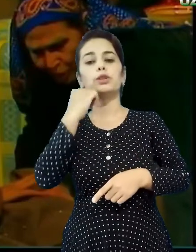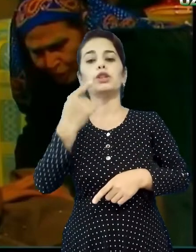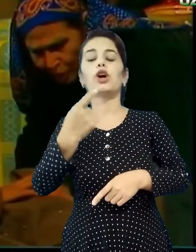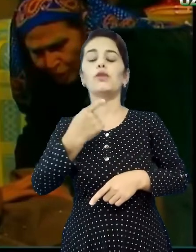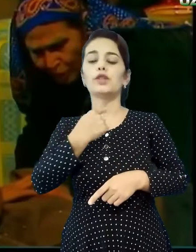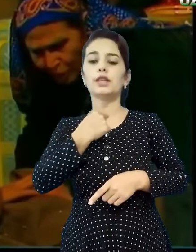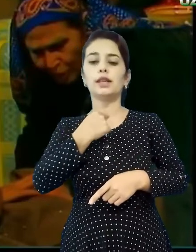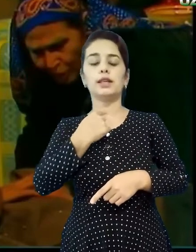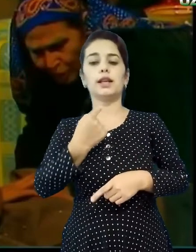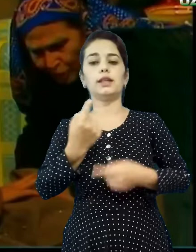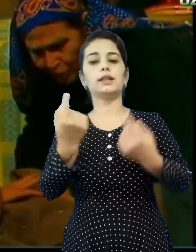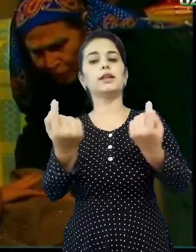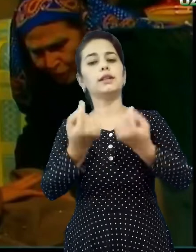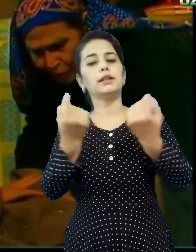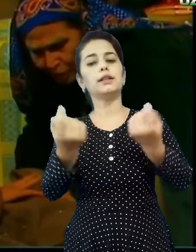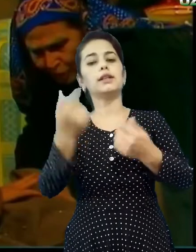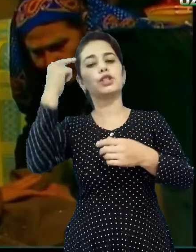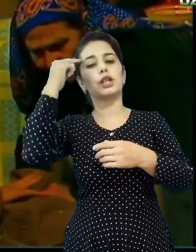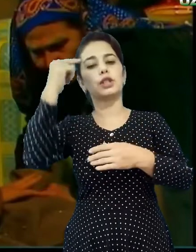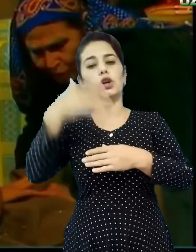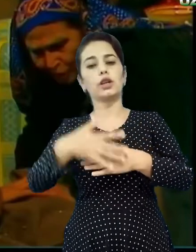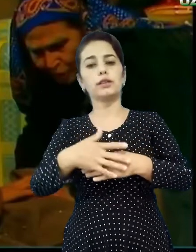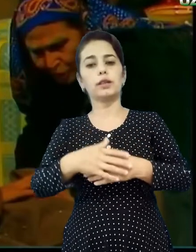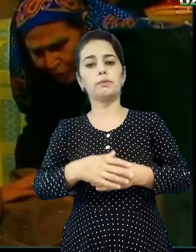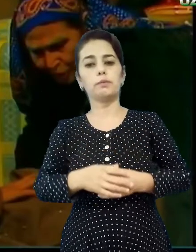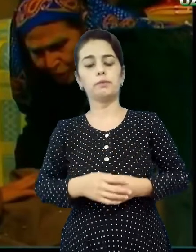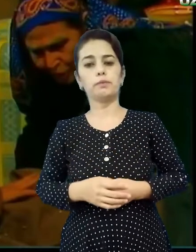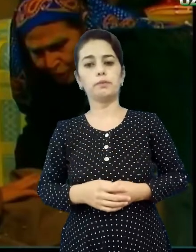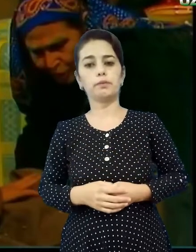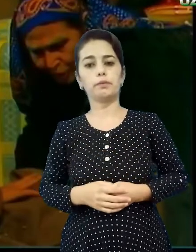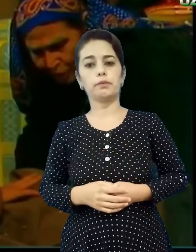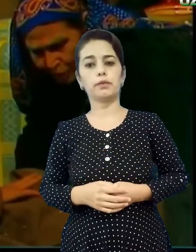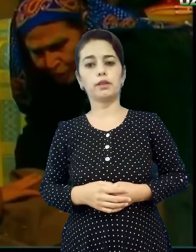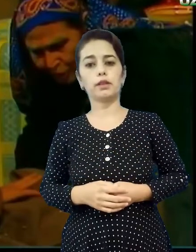hoji buvining ovozi ekanligini g'ira shira idrok etdim.